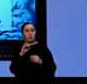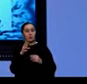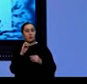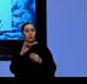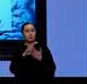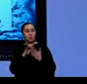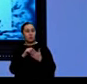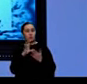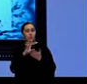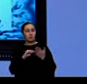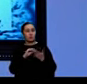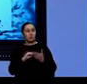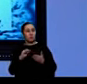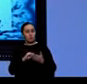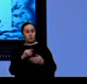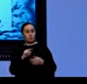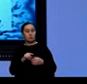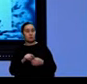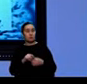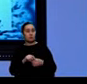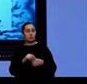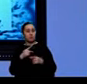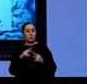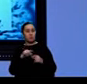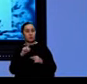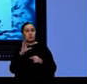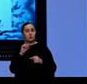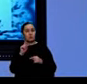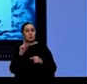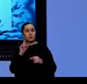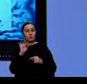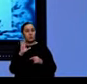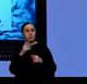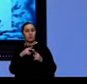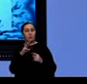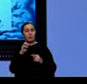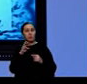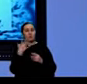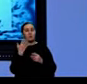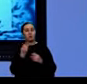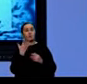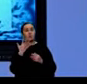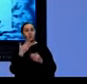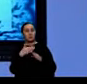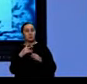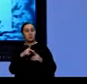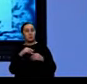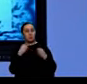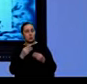meva nomlarini ko'chirib yozing. Demak, sabzavotlar matnning nechanchi qismida